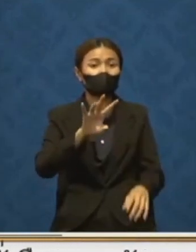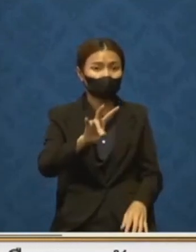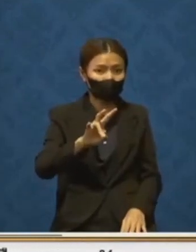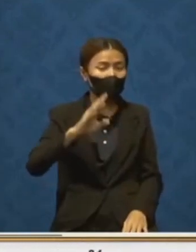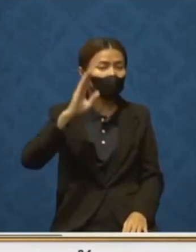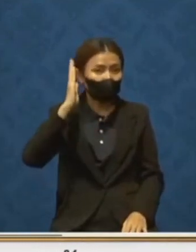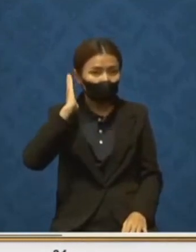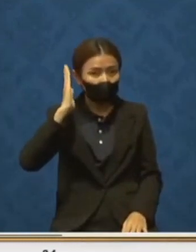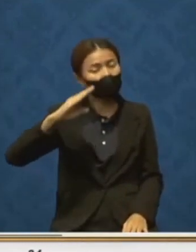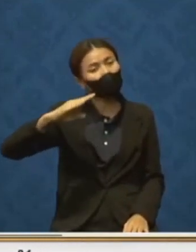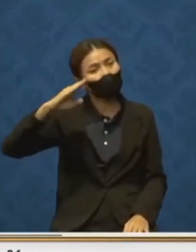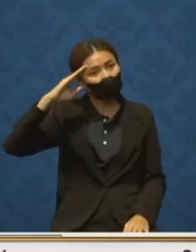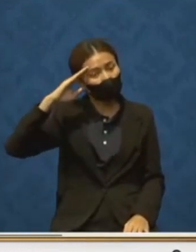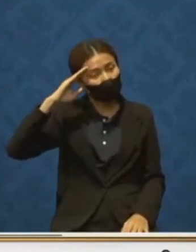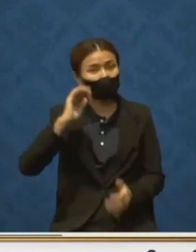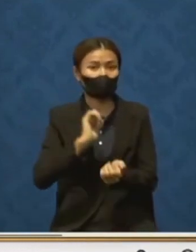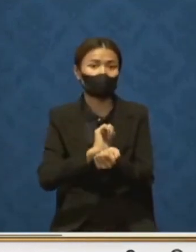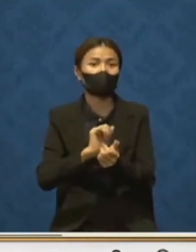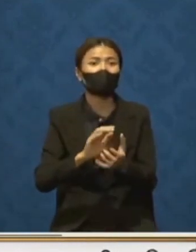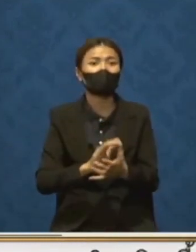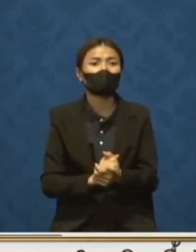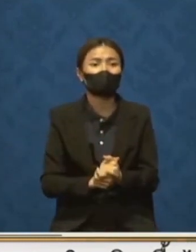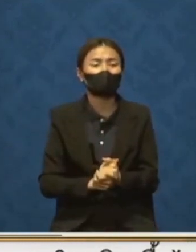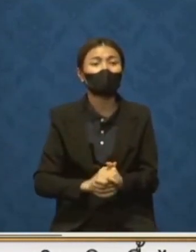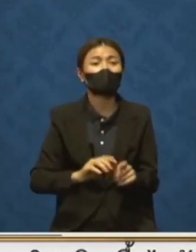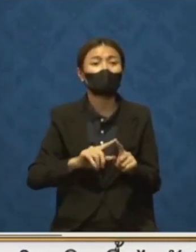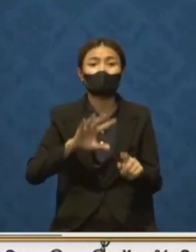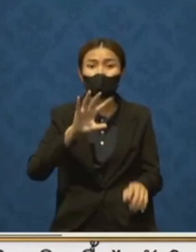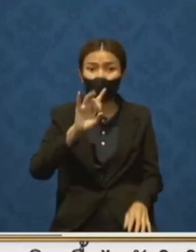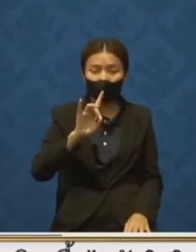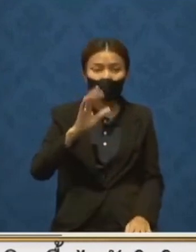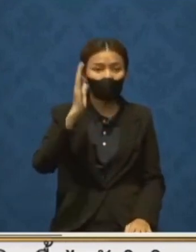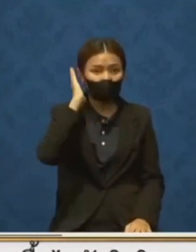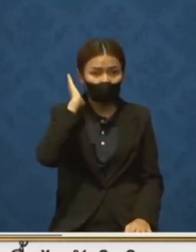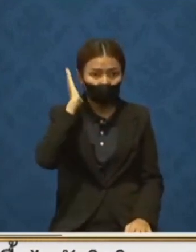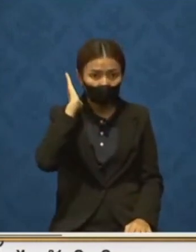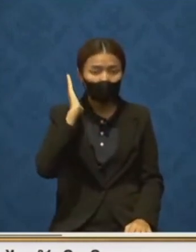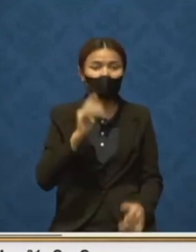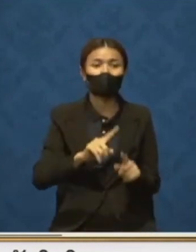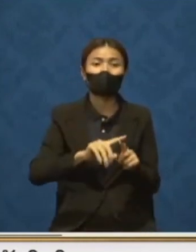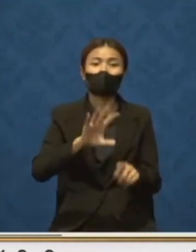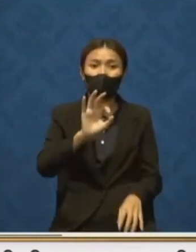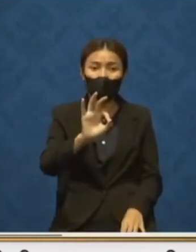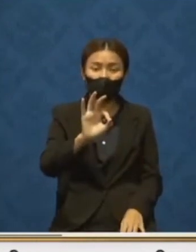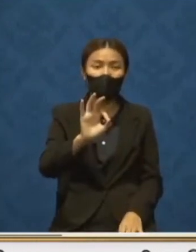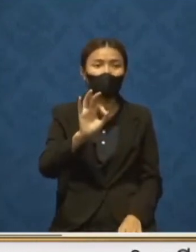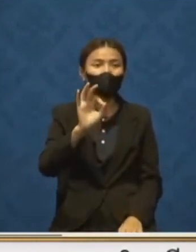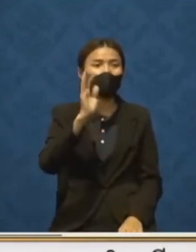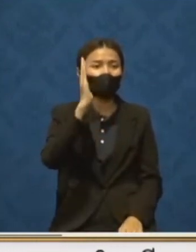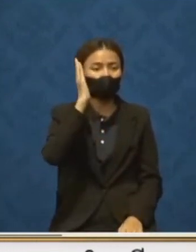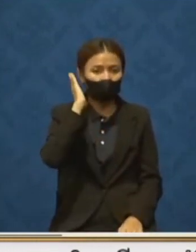รพงษ์สง่าเนตร 8. นายวัญชัยสอนศิริ 9.